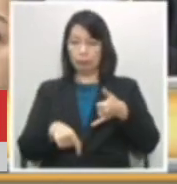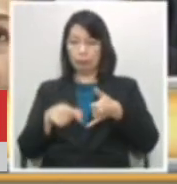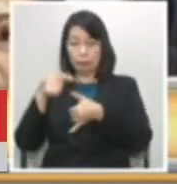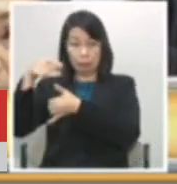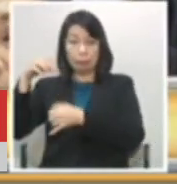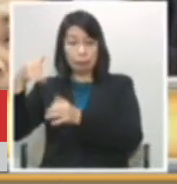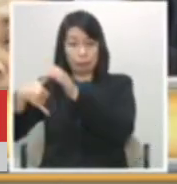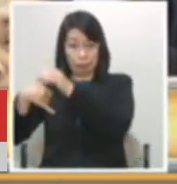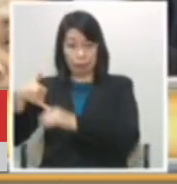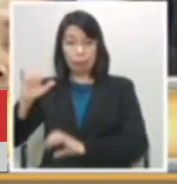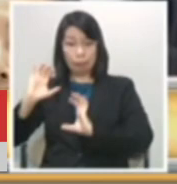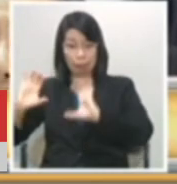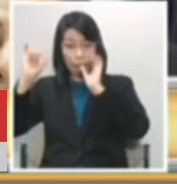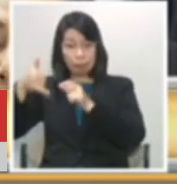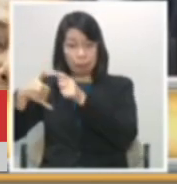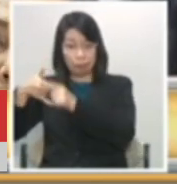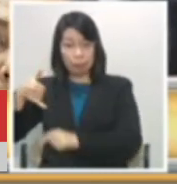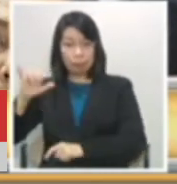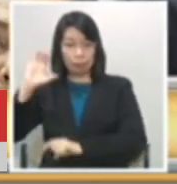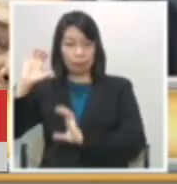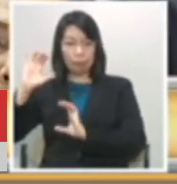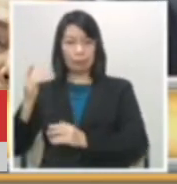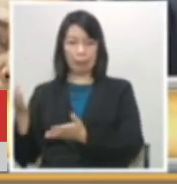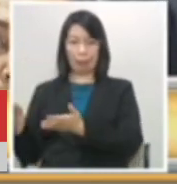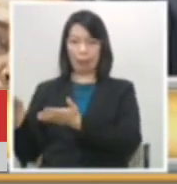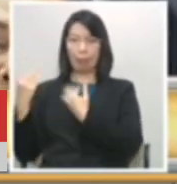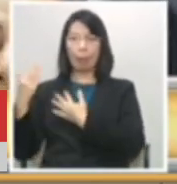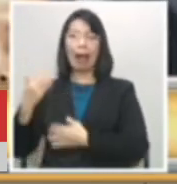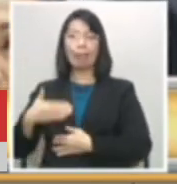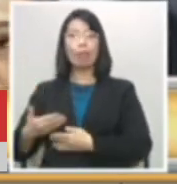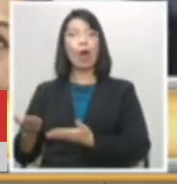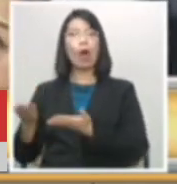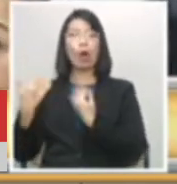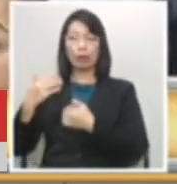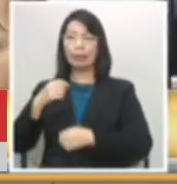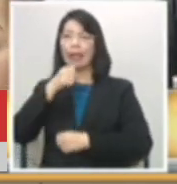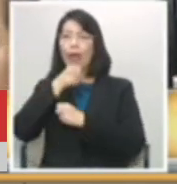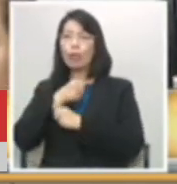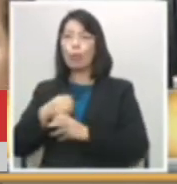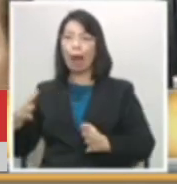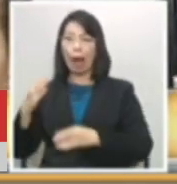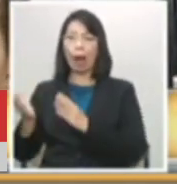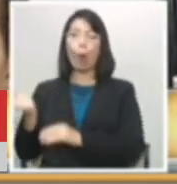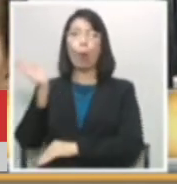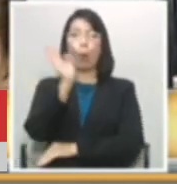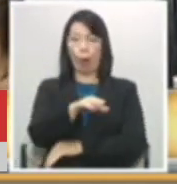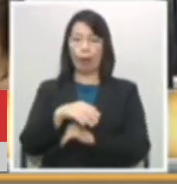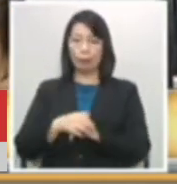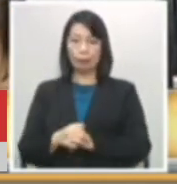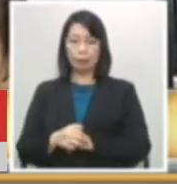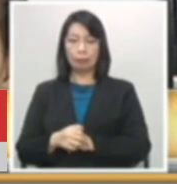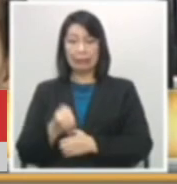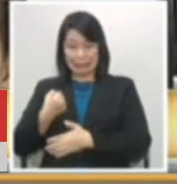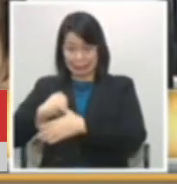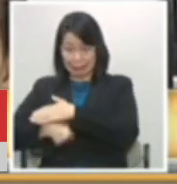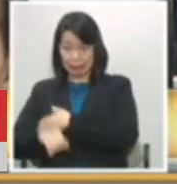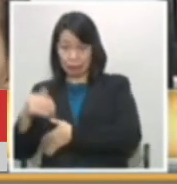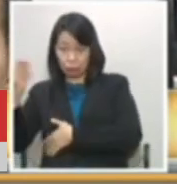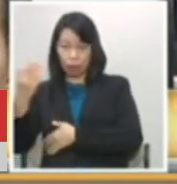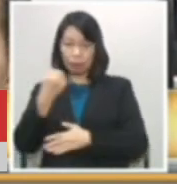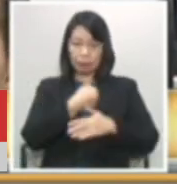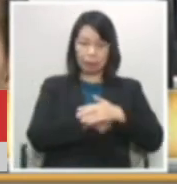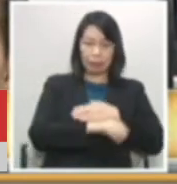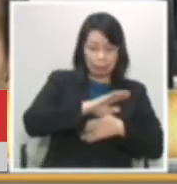อกว่าผมอาบน้ำร้อนมาก่อนคุณท่านประธานคะเกิดก่อนเกิดหลังไม่เกี่ยวนะ